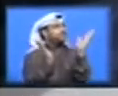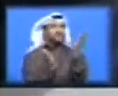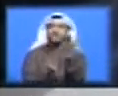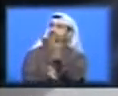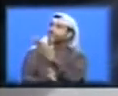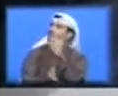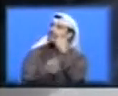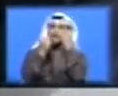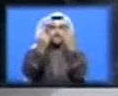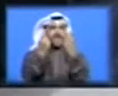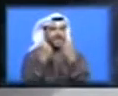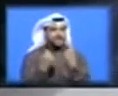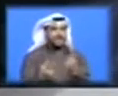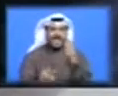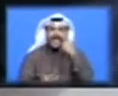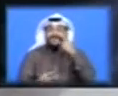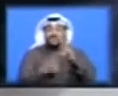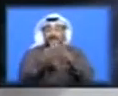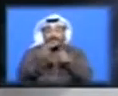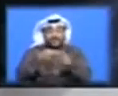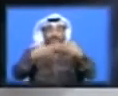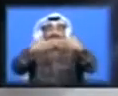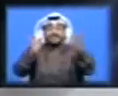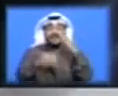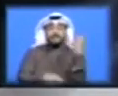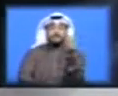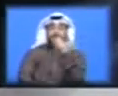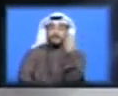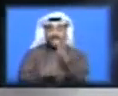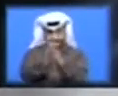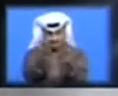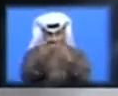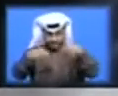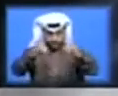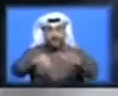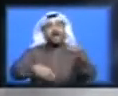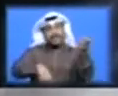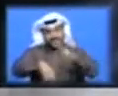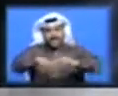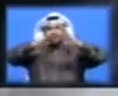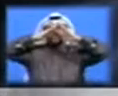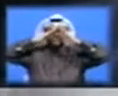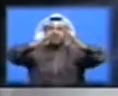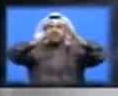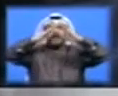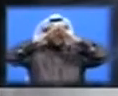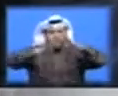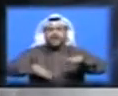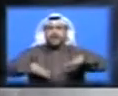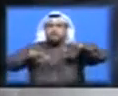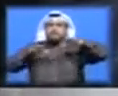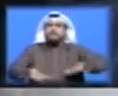التي تفاعل معها الجميع. كما أن نحن أيضا أود أن أشكر المجلس الوطني للثقافة الفن والأداب على